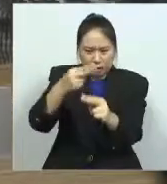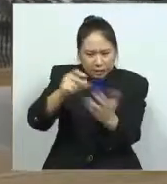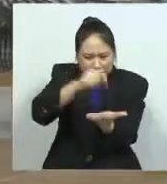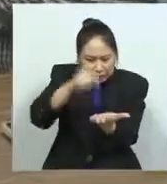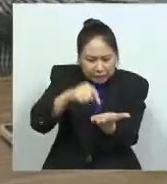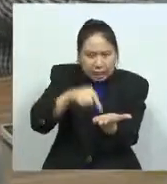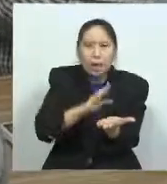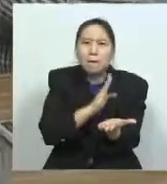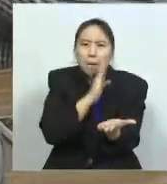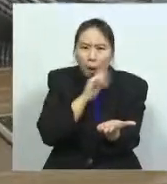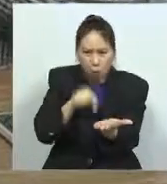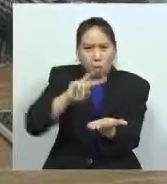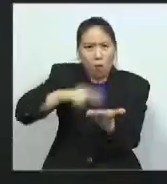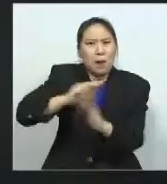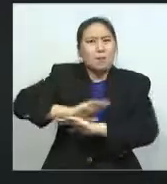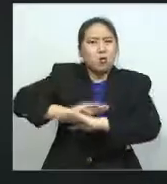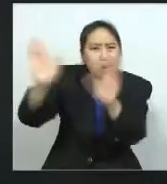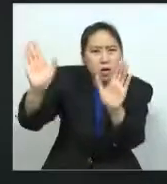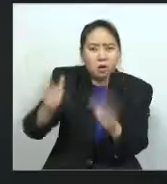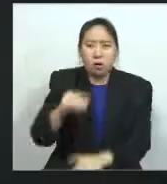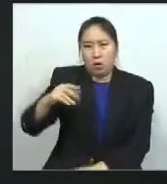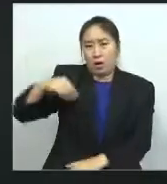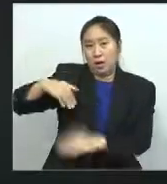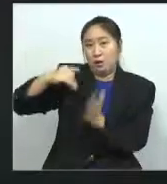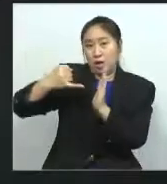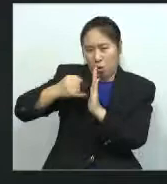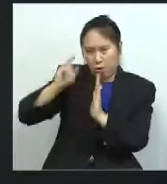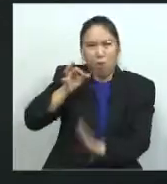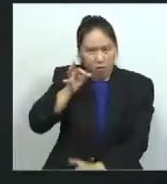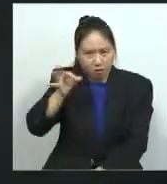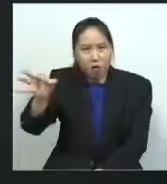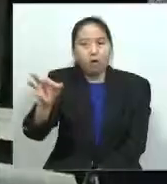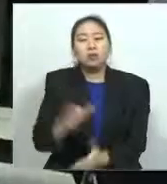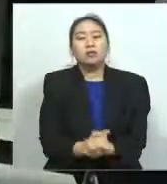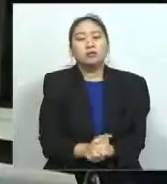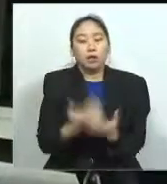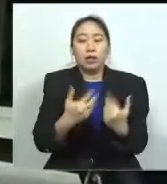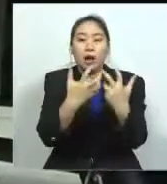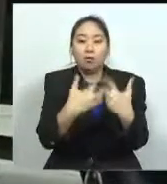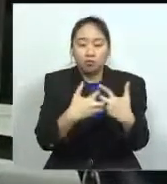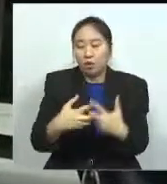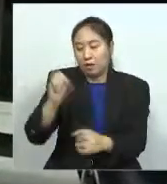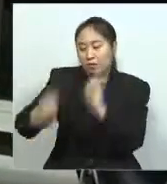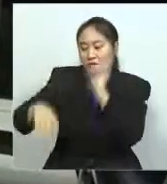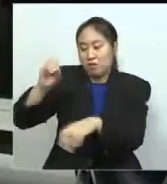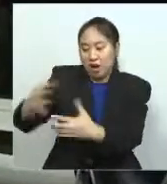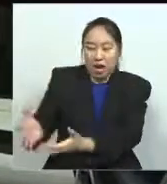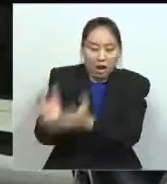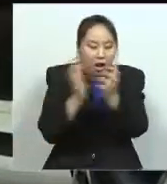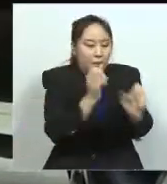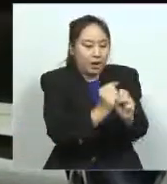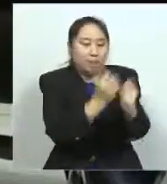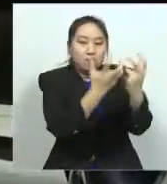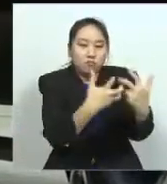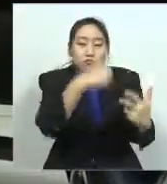างอุตสาหกรรมจังหวัดจะต้องไปแจ้งความร้องทุกข์เพื่อดำเนินคดีต่อไปนะคะส่วนการตั้งโรงไฟฟ้าขยะผู้ว่าราชการจังหวัดน